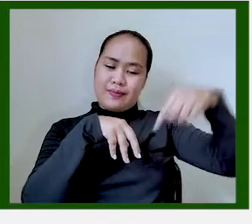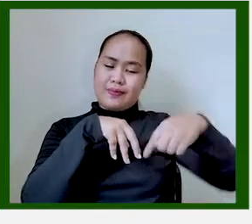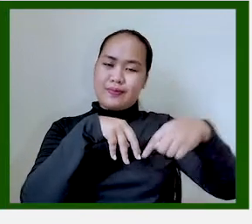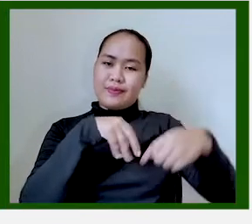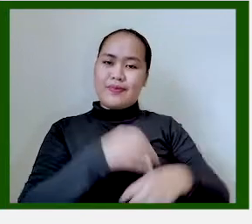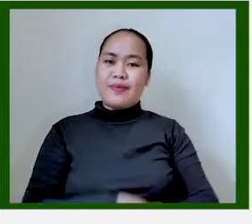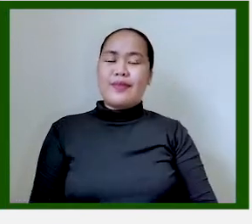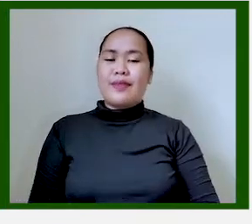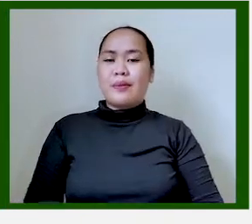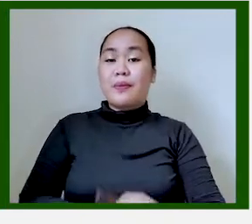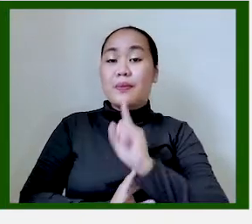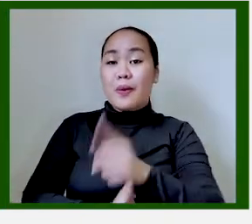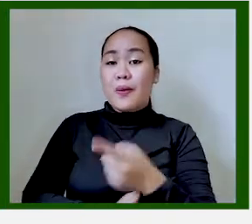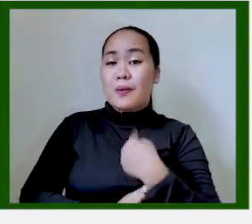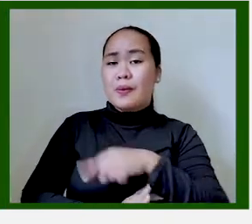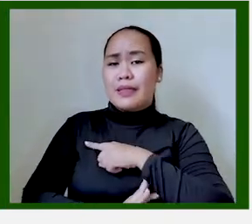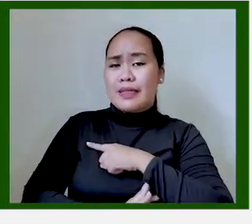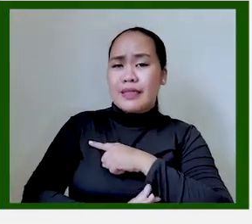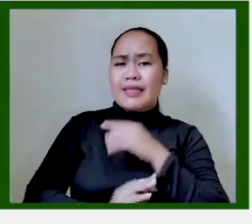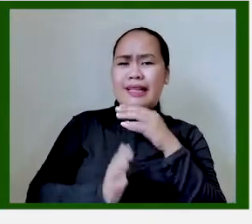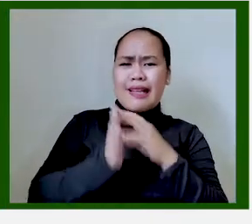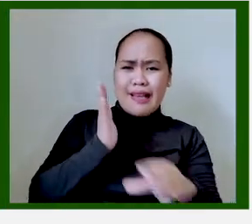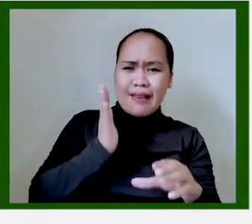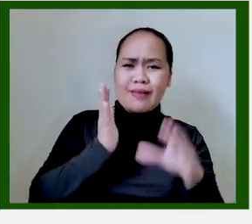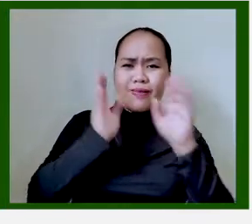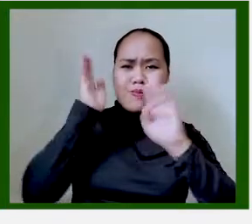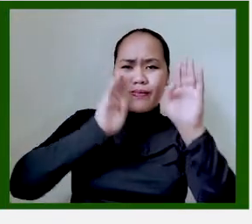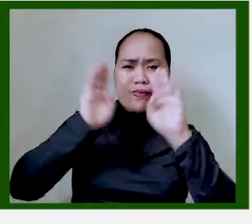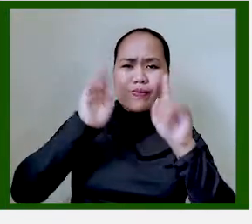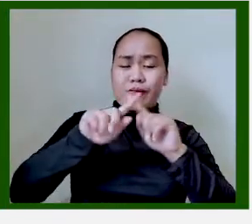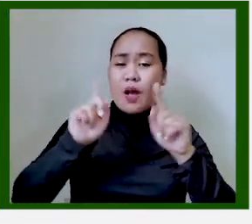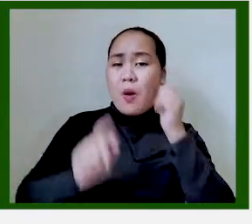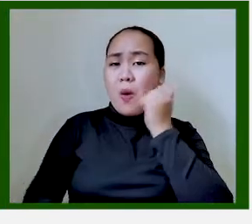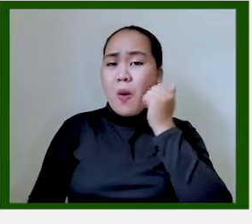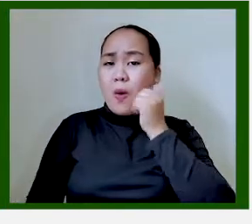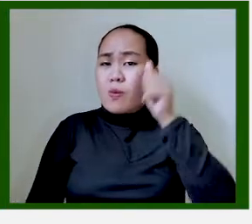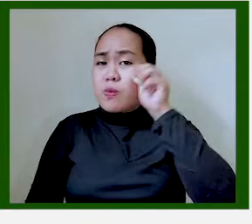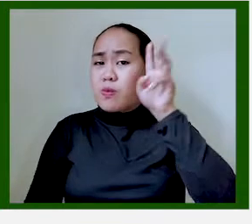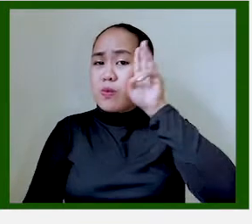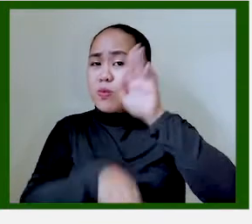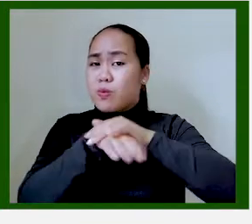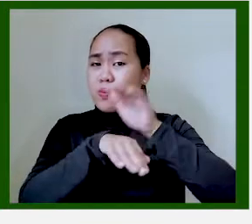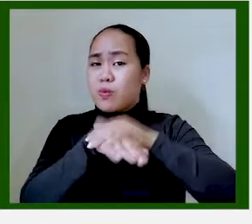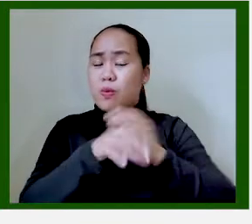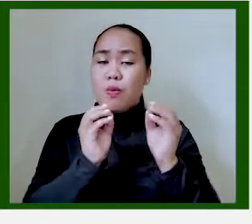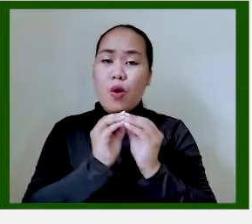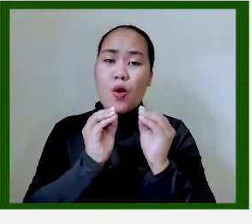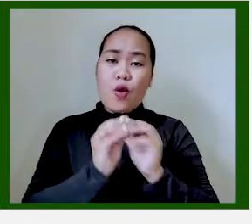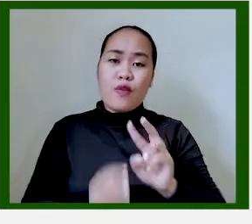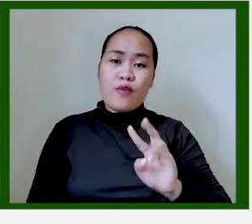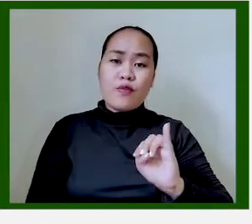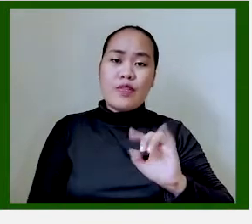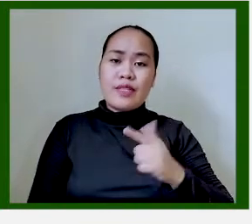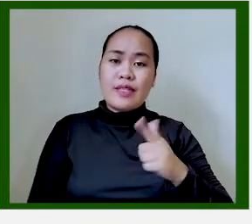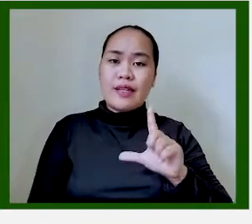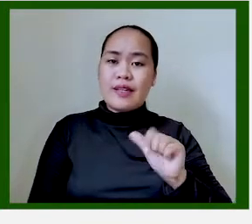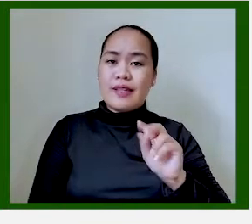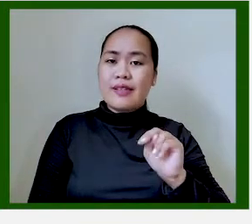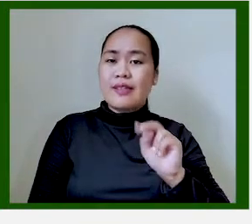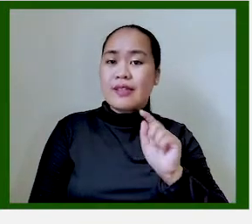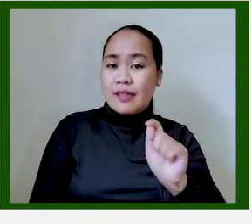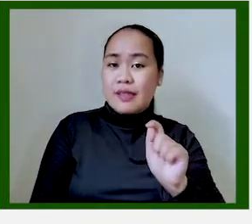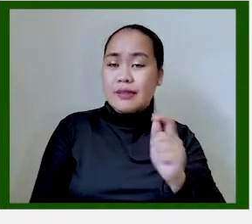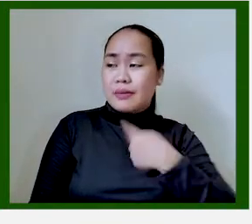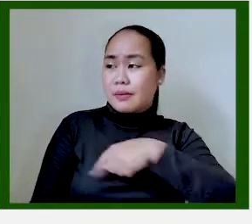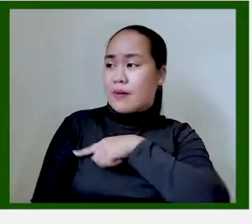ikababahala natin, no? But again, ang paalala namin, no, let's still be vigilant, mapagmasid pa rin tayo. Para that way, no, nakikita